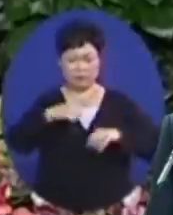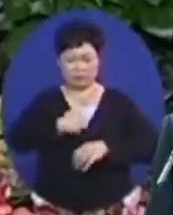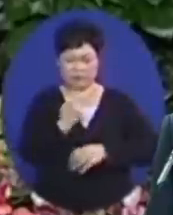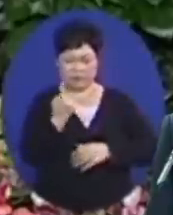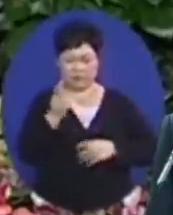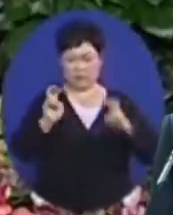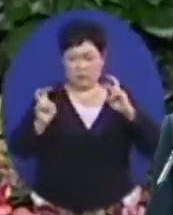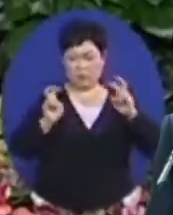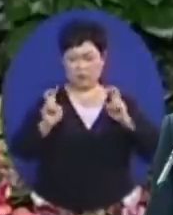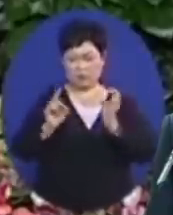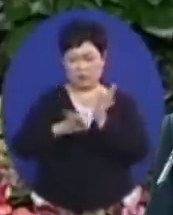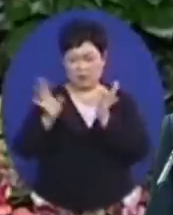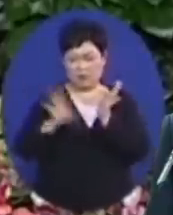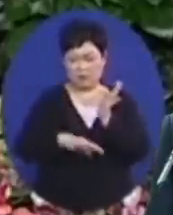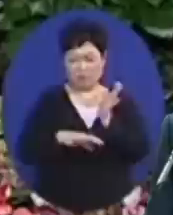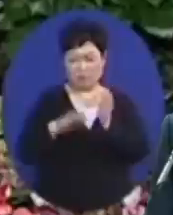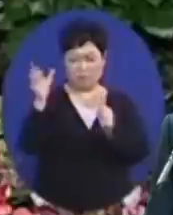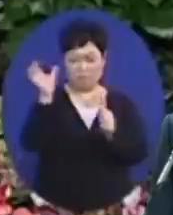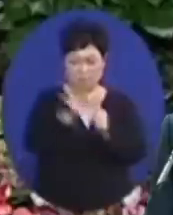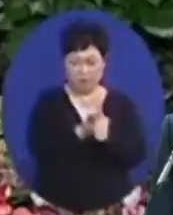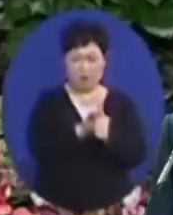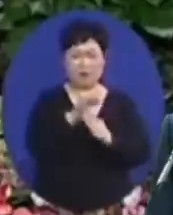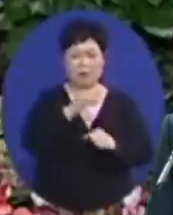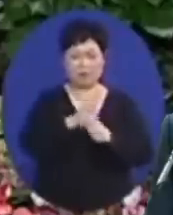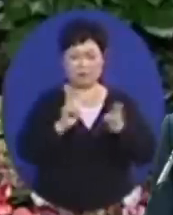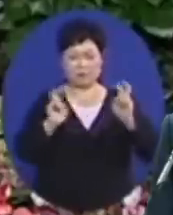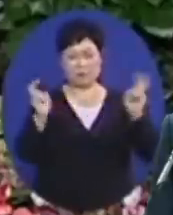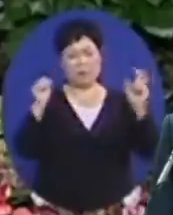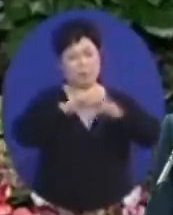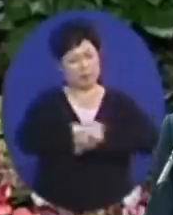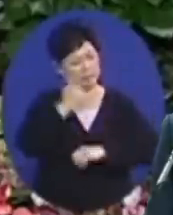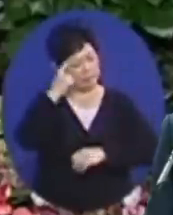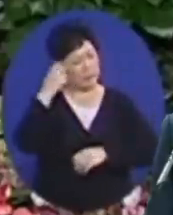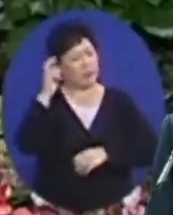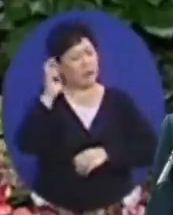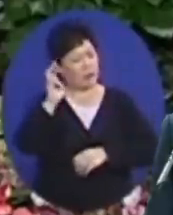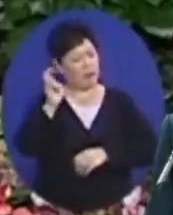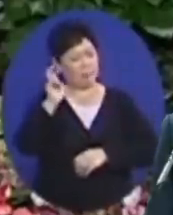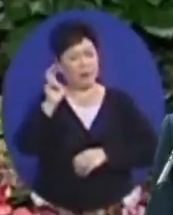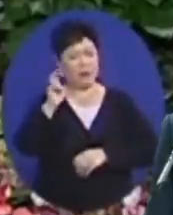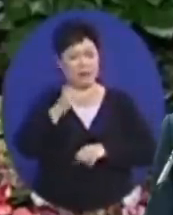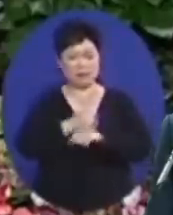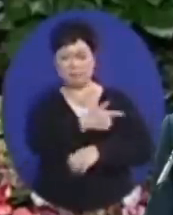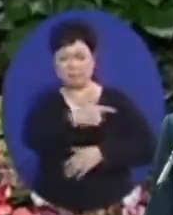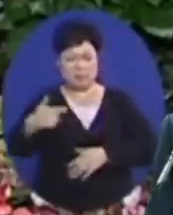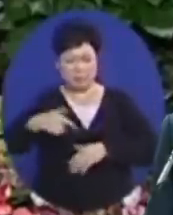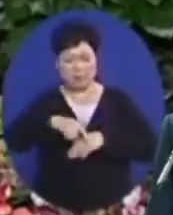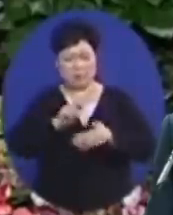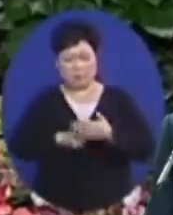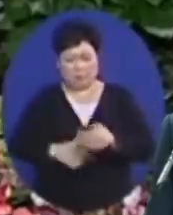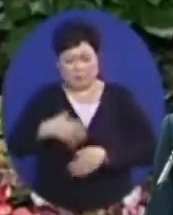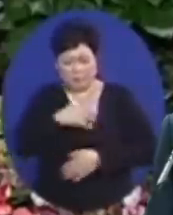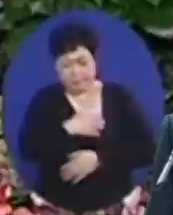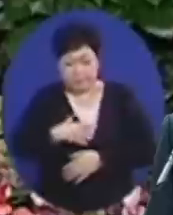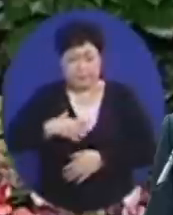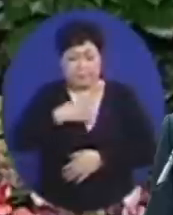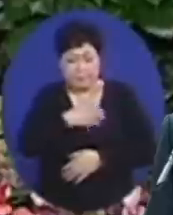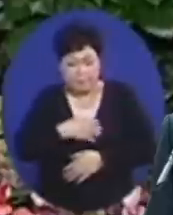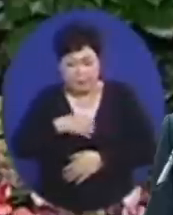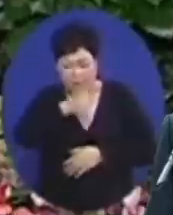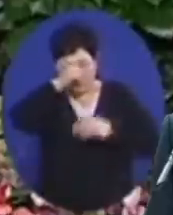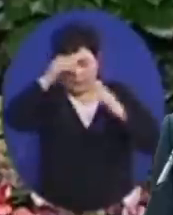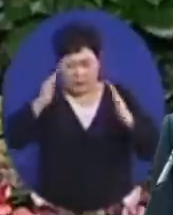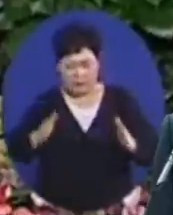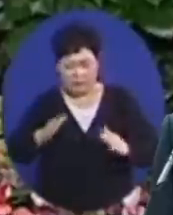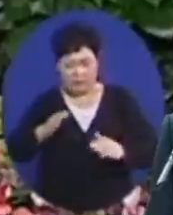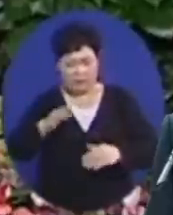회사에 많은 세금을 부과해서 그의 사업을 망하게 한다고 생각했던 것입니다. 너무나 마음이 괴로워 그는 인생